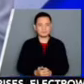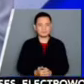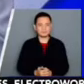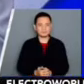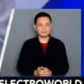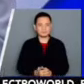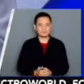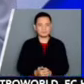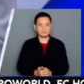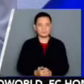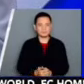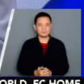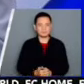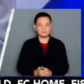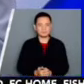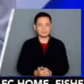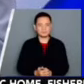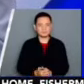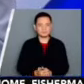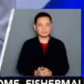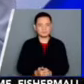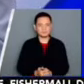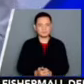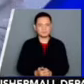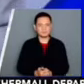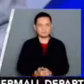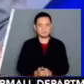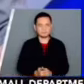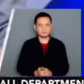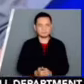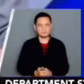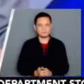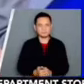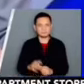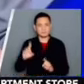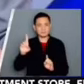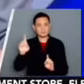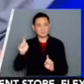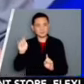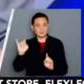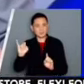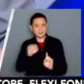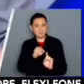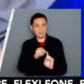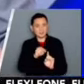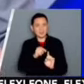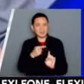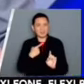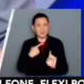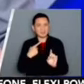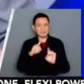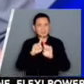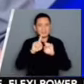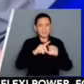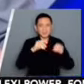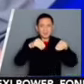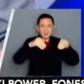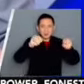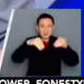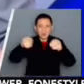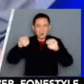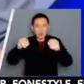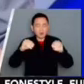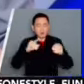43 tindahan ang nabuking ng Department of Trade and Industry na lumabag sa price freeze na ipinatutupad sa mga lugar na nasa state of